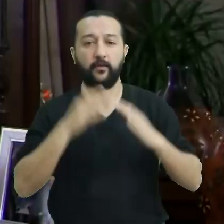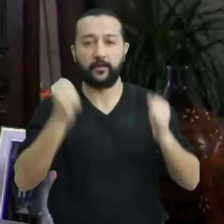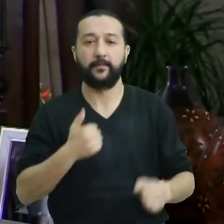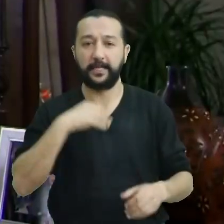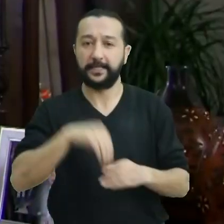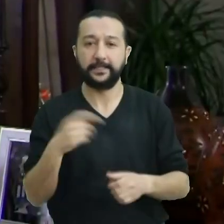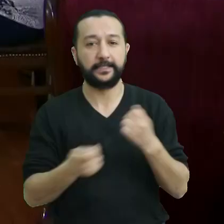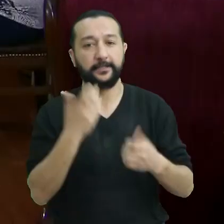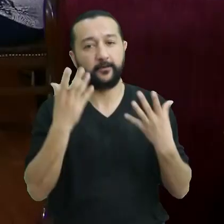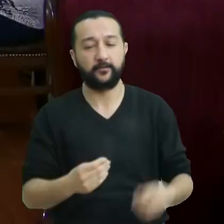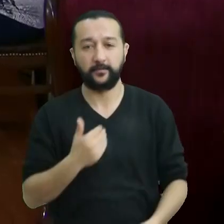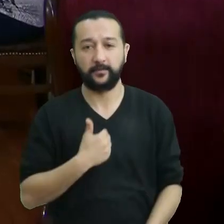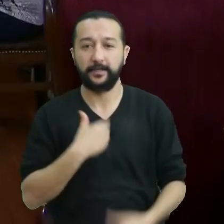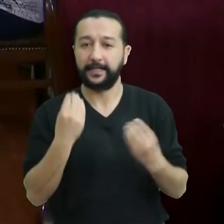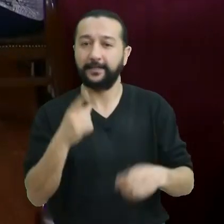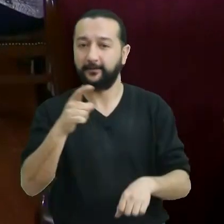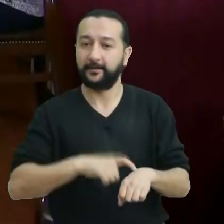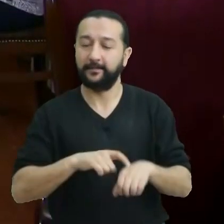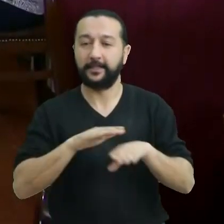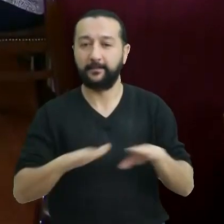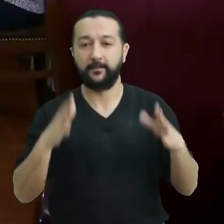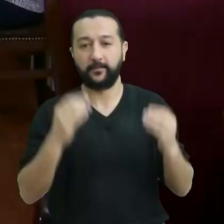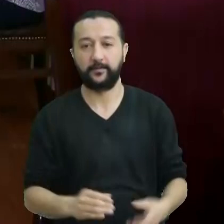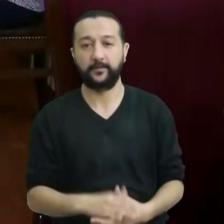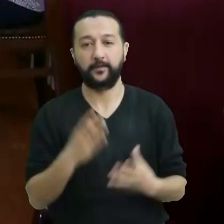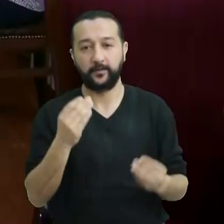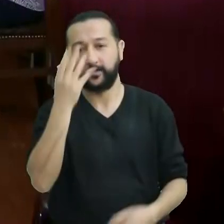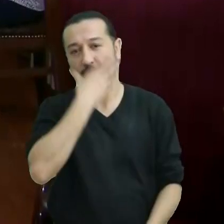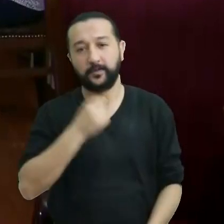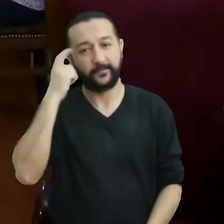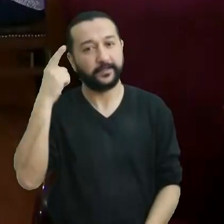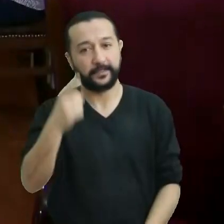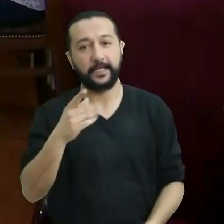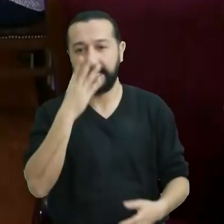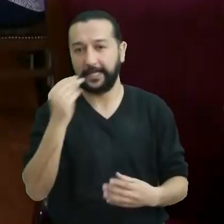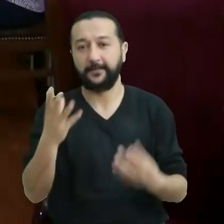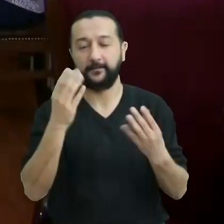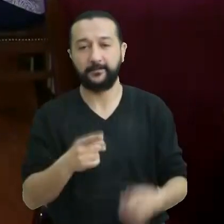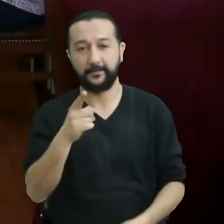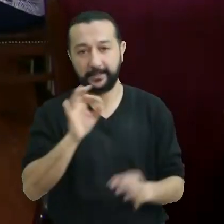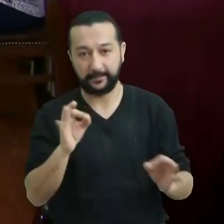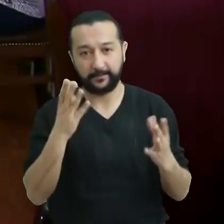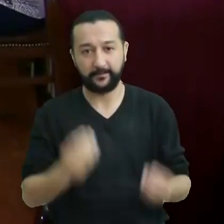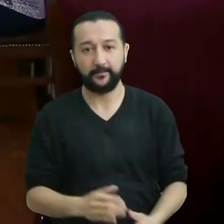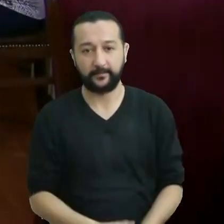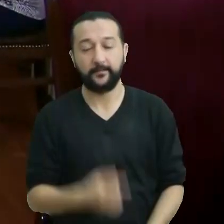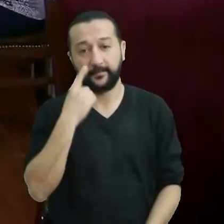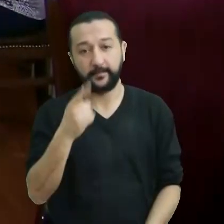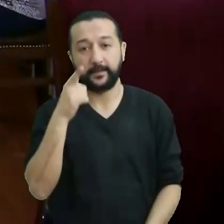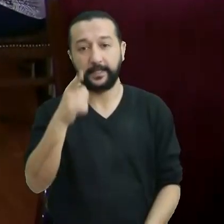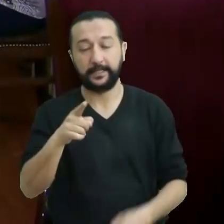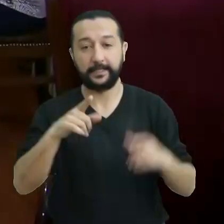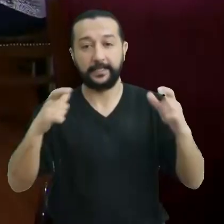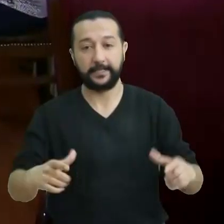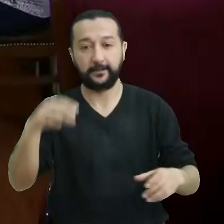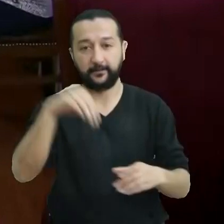Benim için de meşgale olur. İyi o zaman tamam. Yani çok güzel bir armağan olacak. Değil mi? Hı-hı. Bak bunu